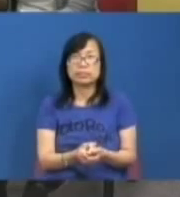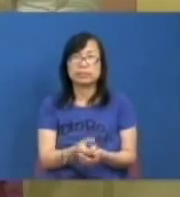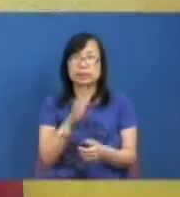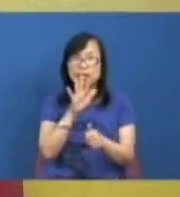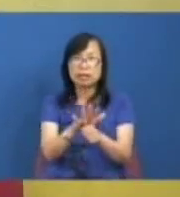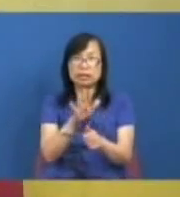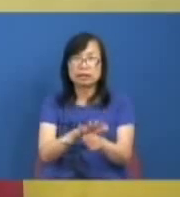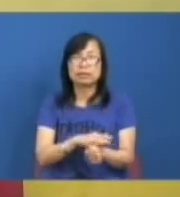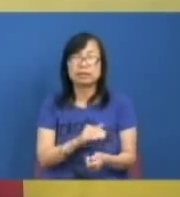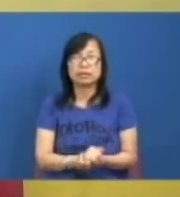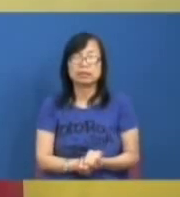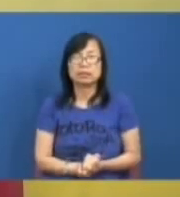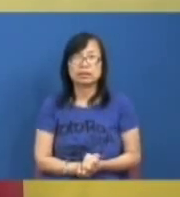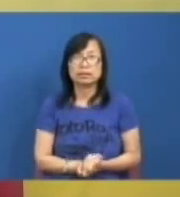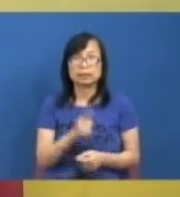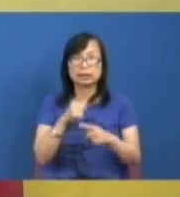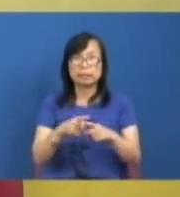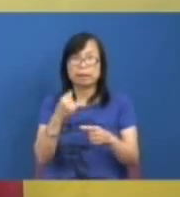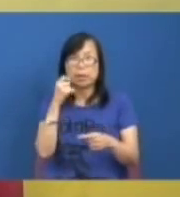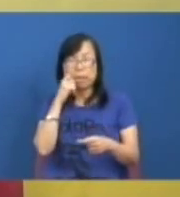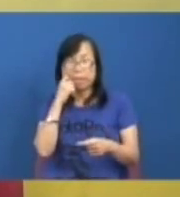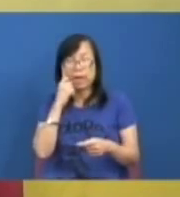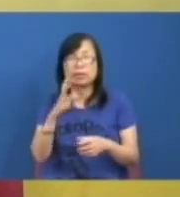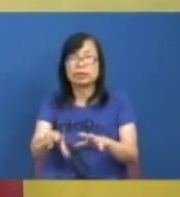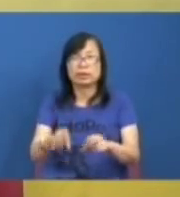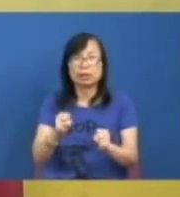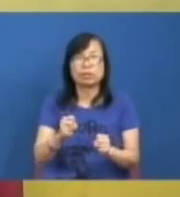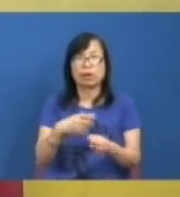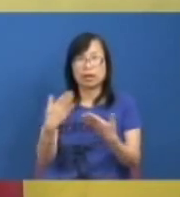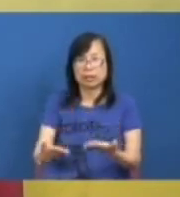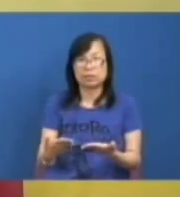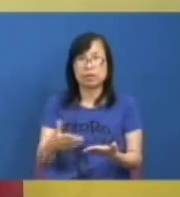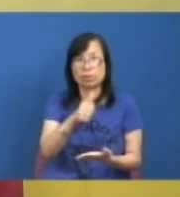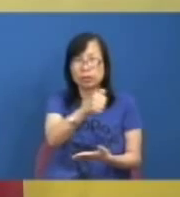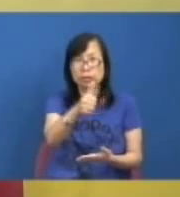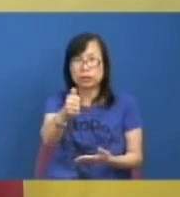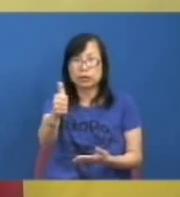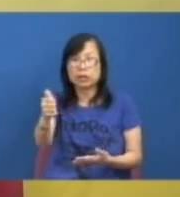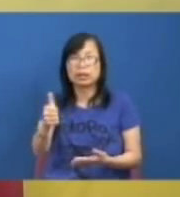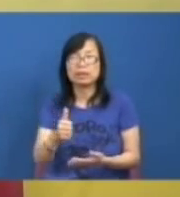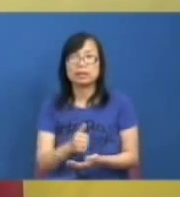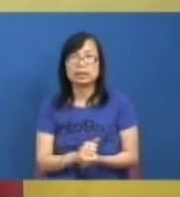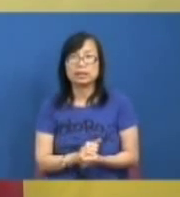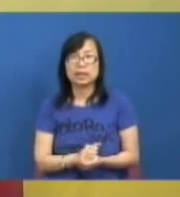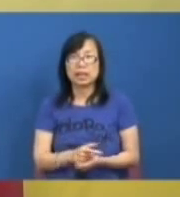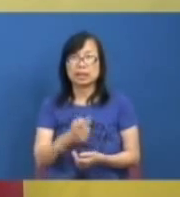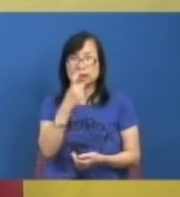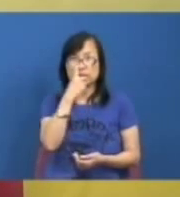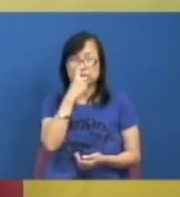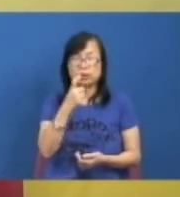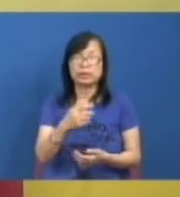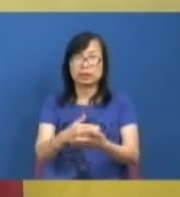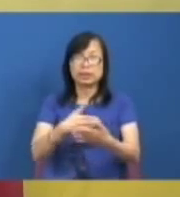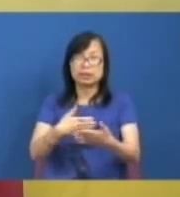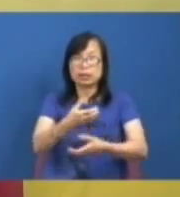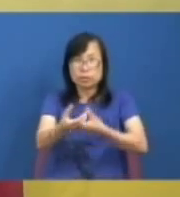係用人命去救喎。咁所以我自己都喺度再次咧，係好多謝，即係我哋即係英勇嘅前線